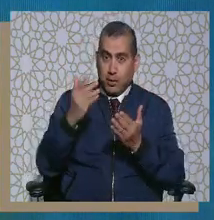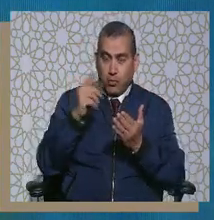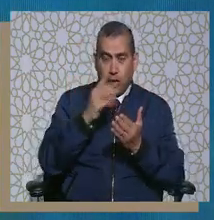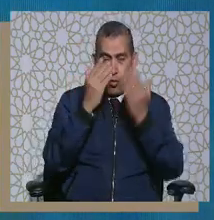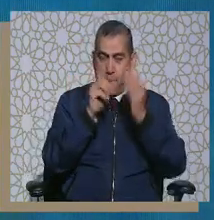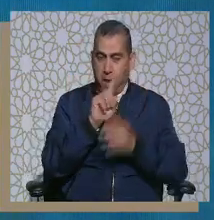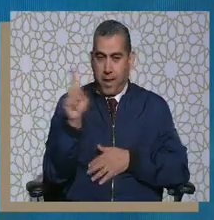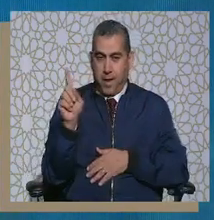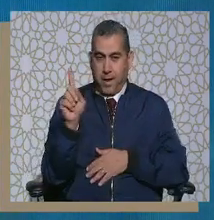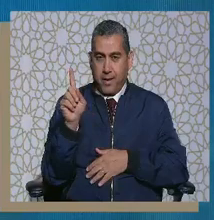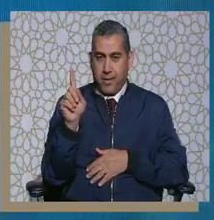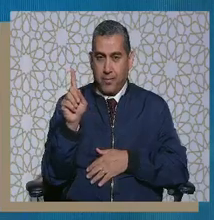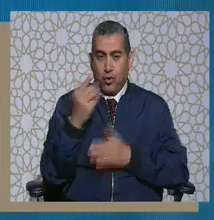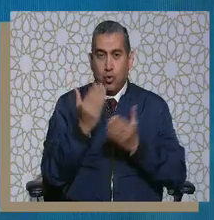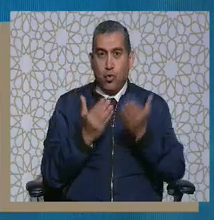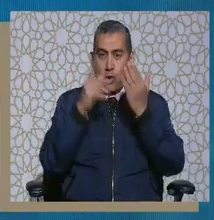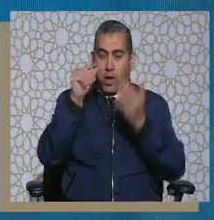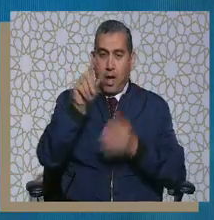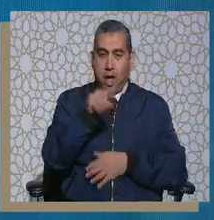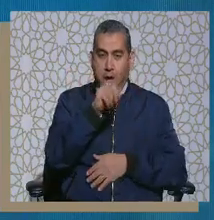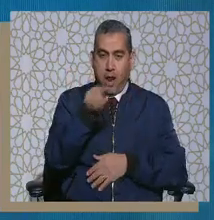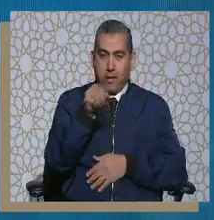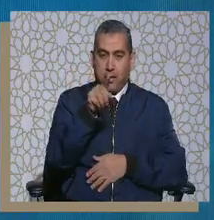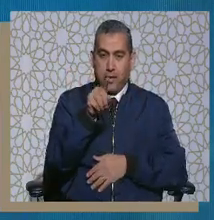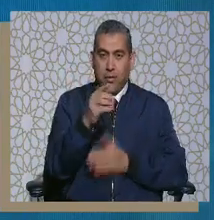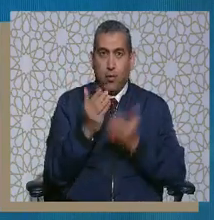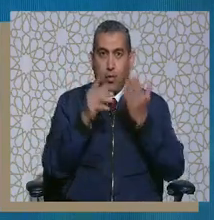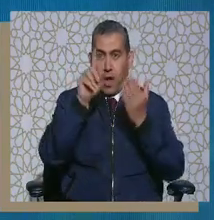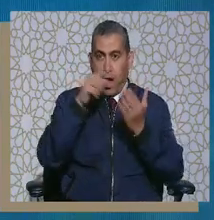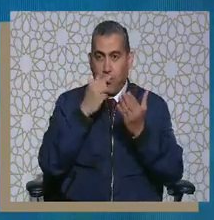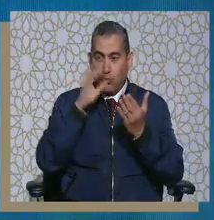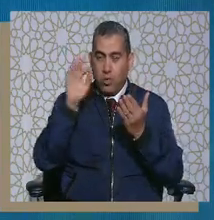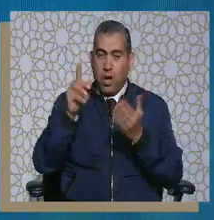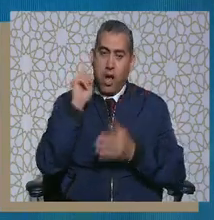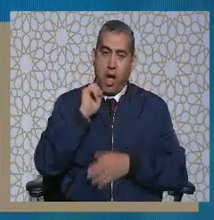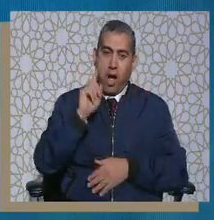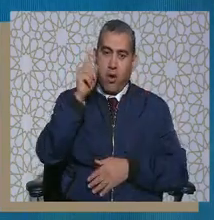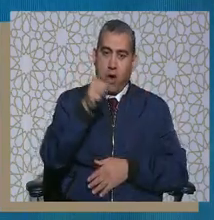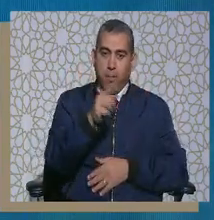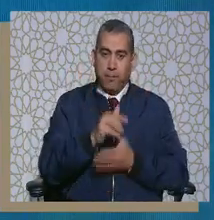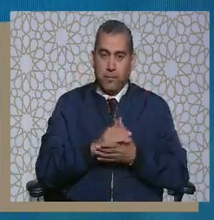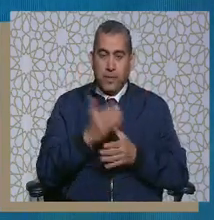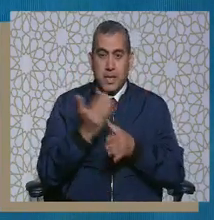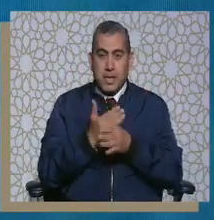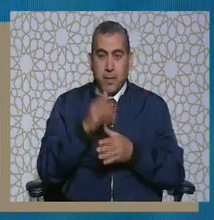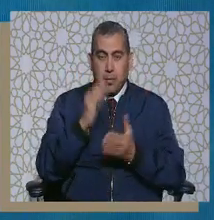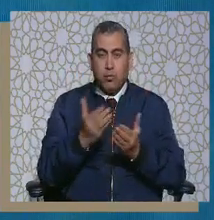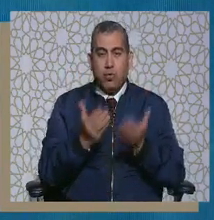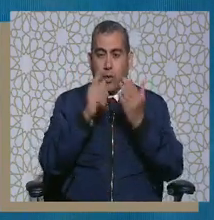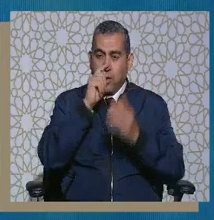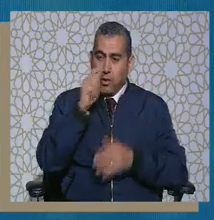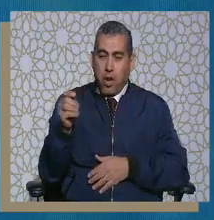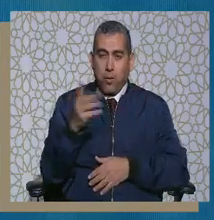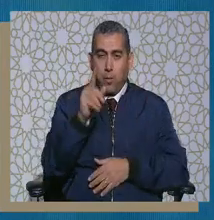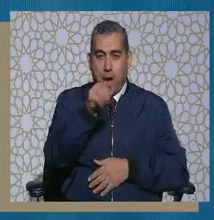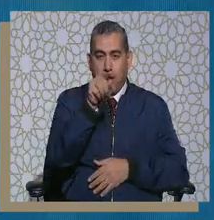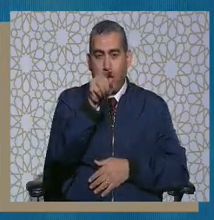وقد يكون دعاكي عليهم غلط وقد يكون دعاك عليهم حرام لان ممكن تكون انت